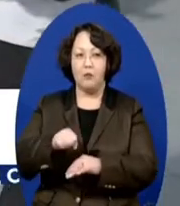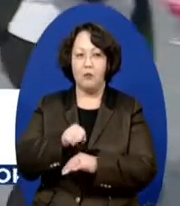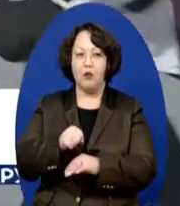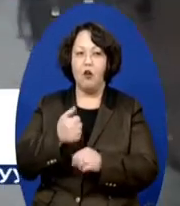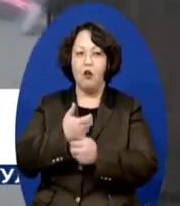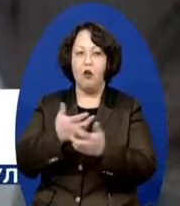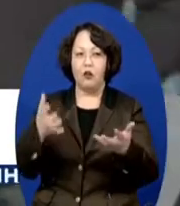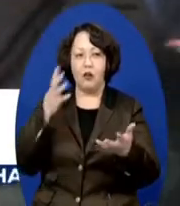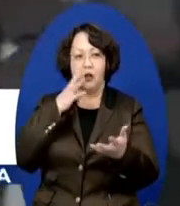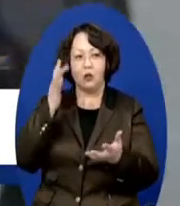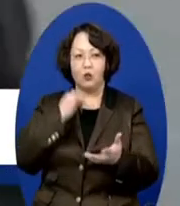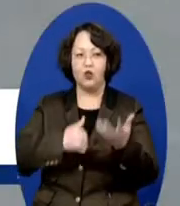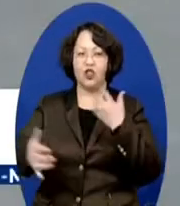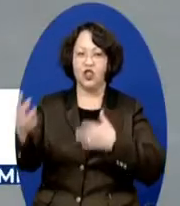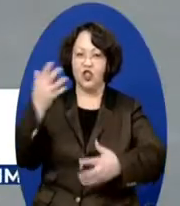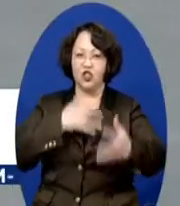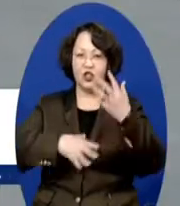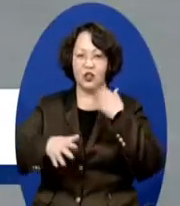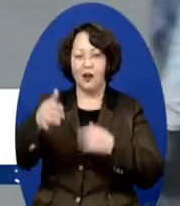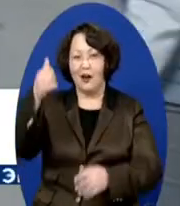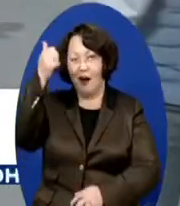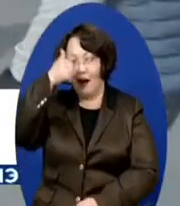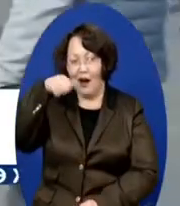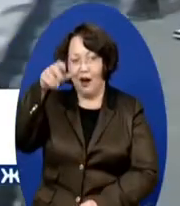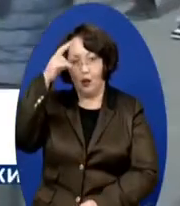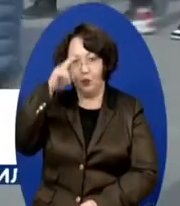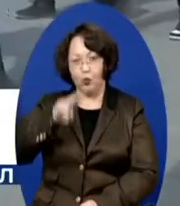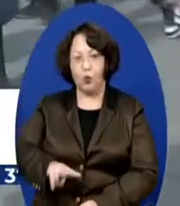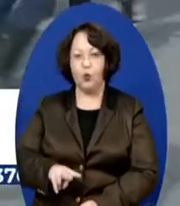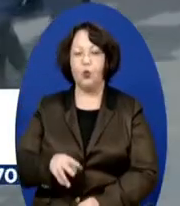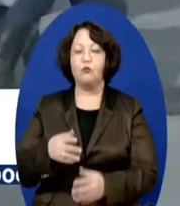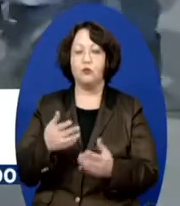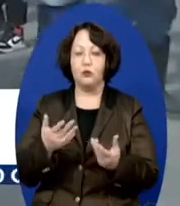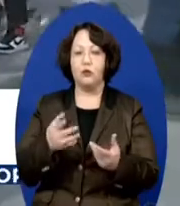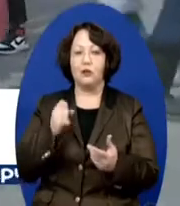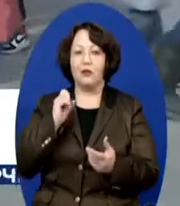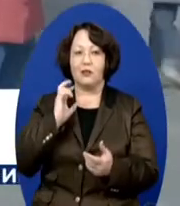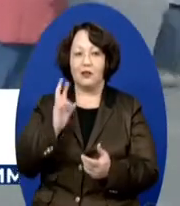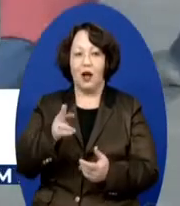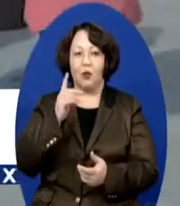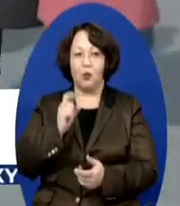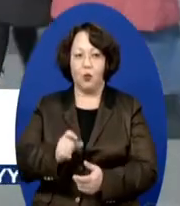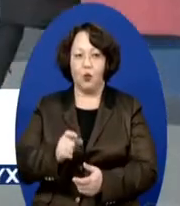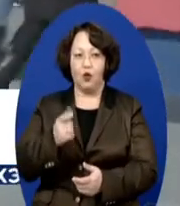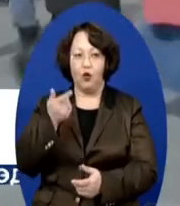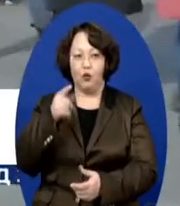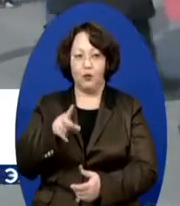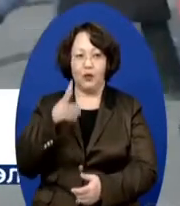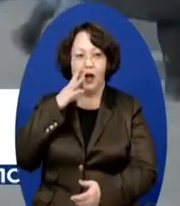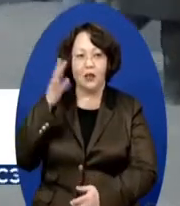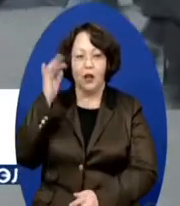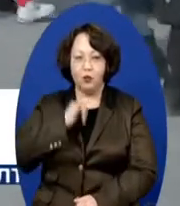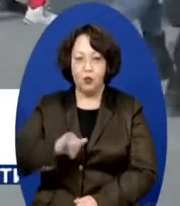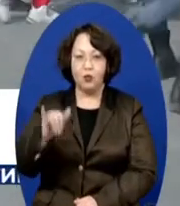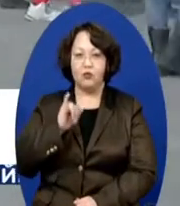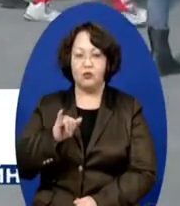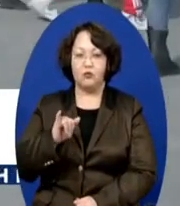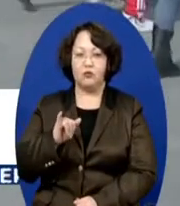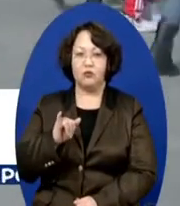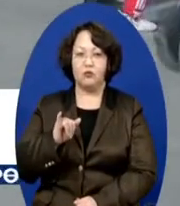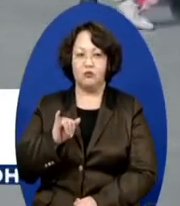олон хүмүүсүүд манай ахын дүүс заавал тэнд бол нэг казах хүн гэх юм биш заавал энэ гадаадын гадаадын